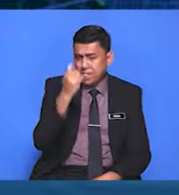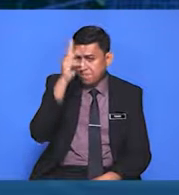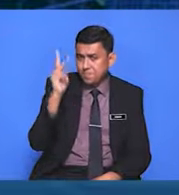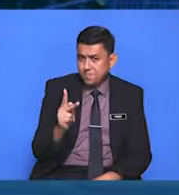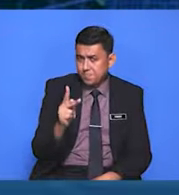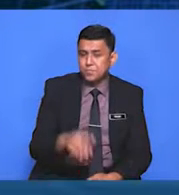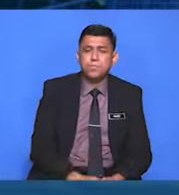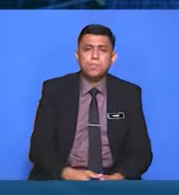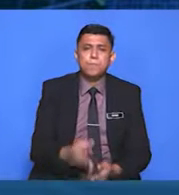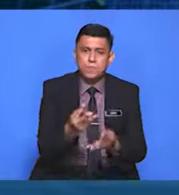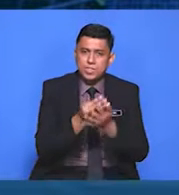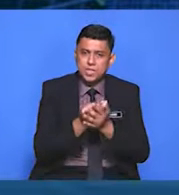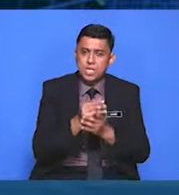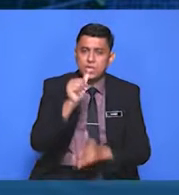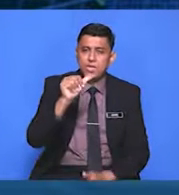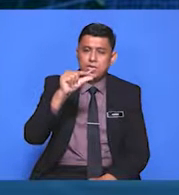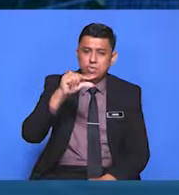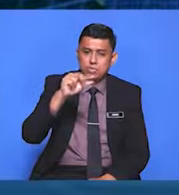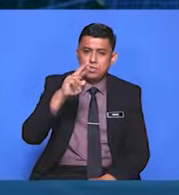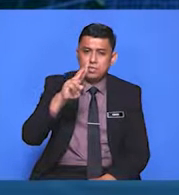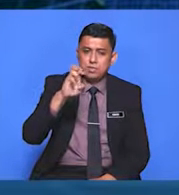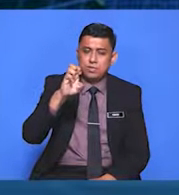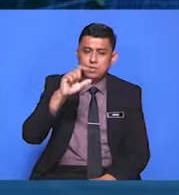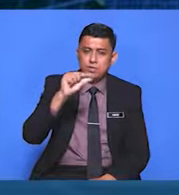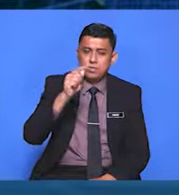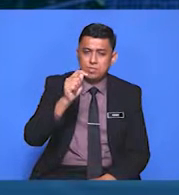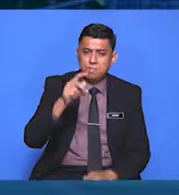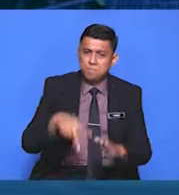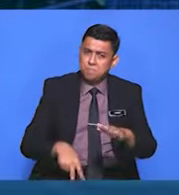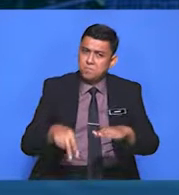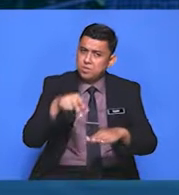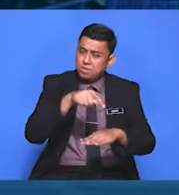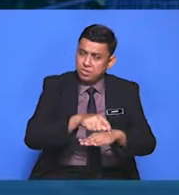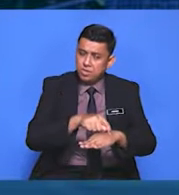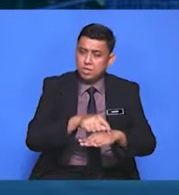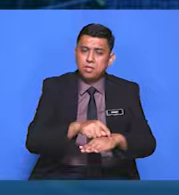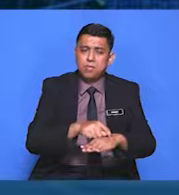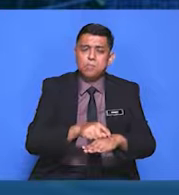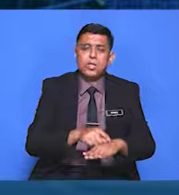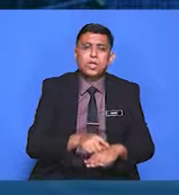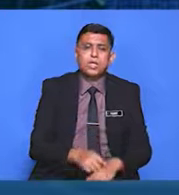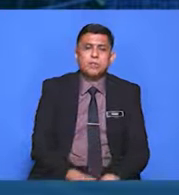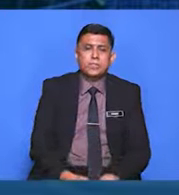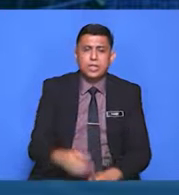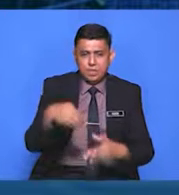mengapakah permintaan aggregat boleh meningkat dalam keadaan guna tenaga